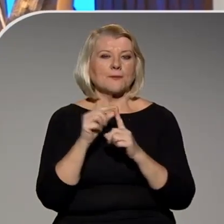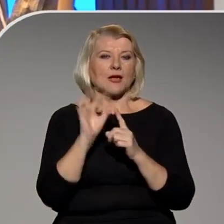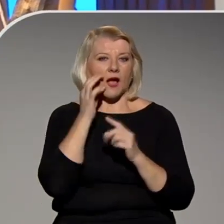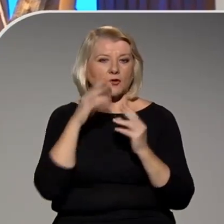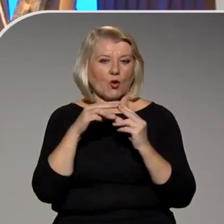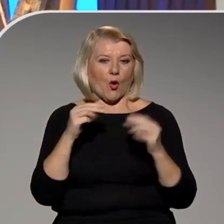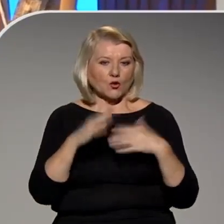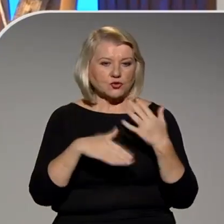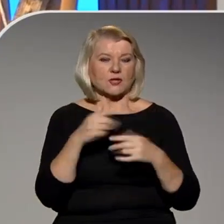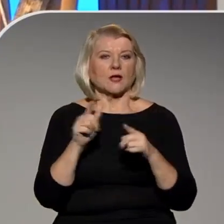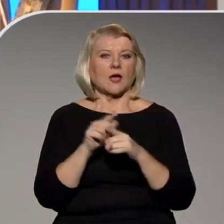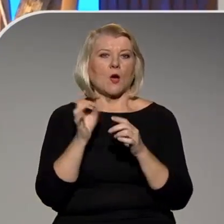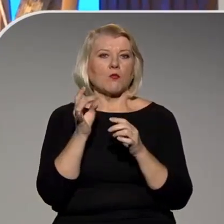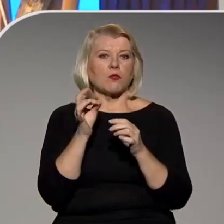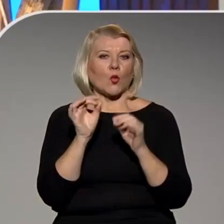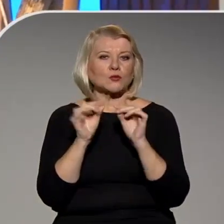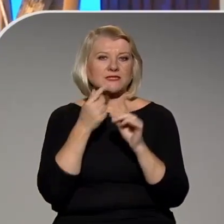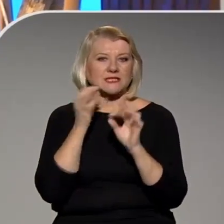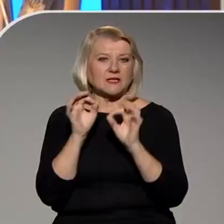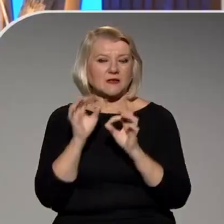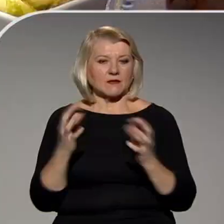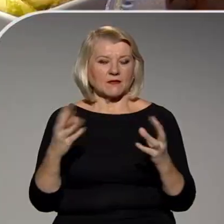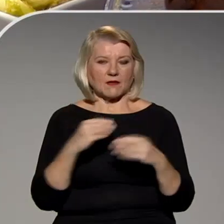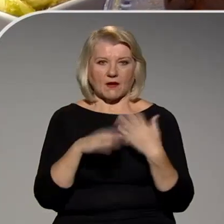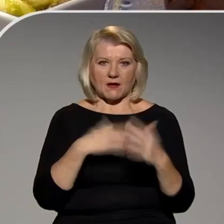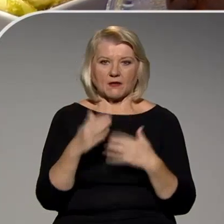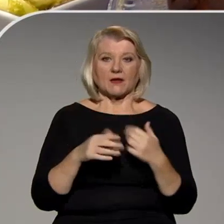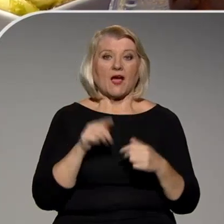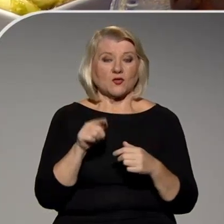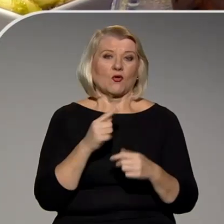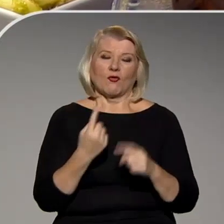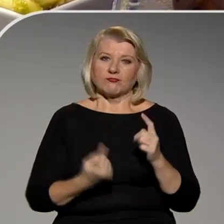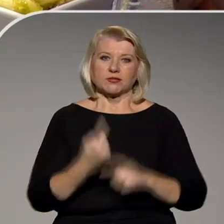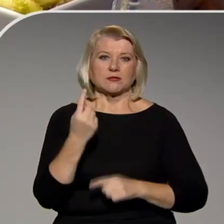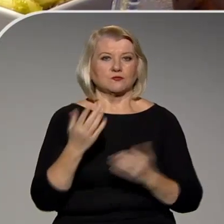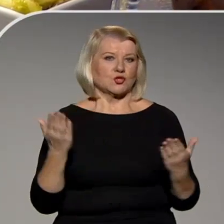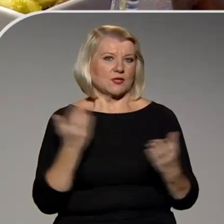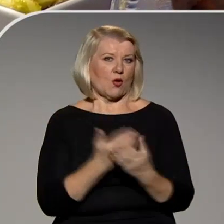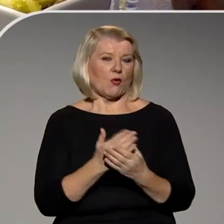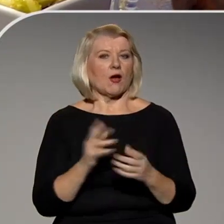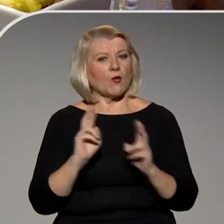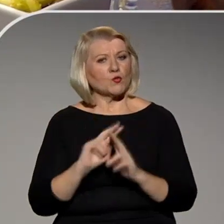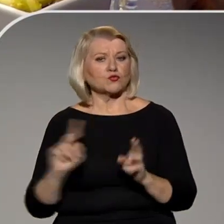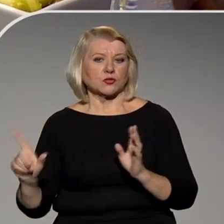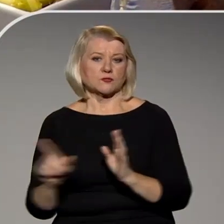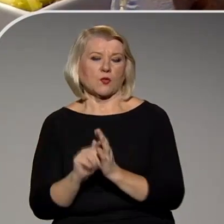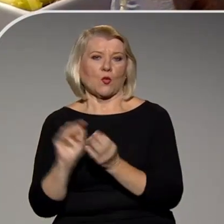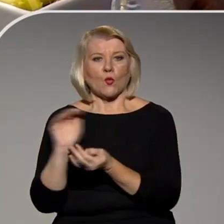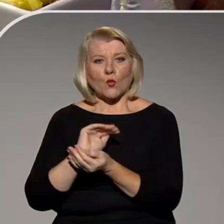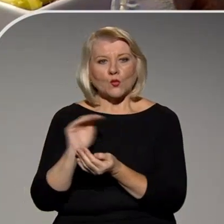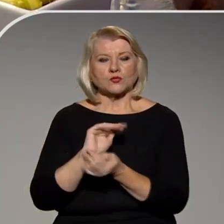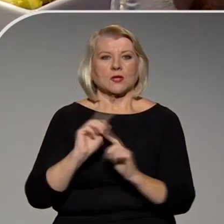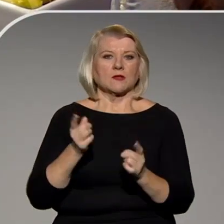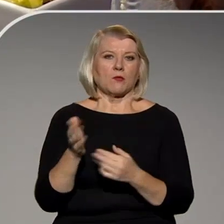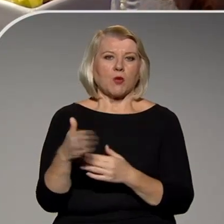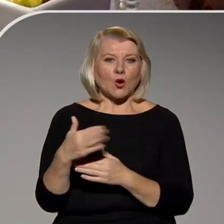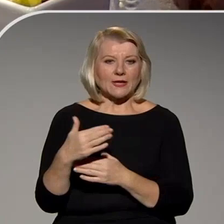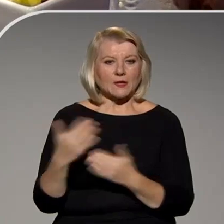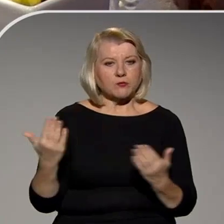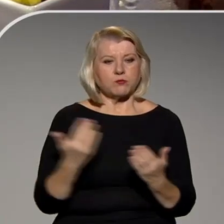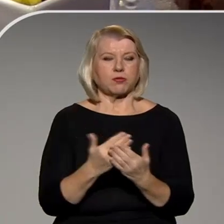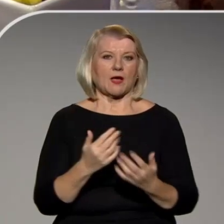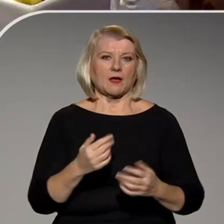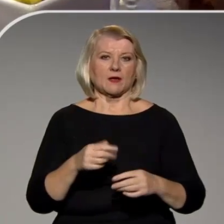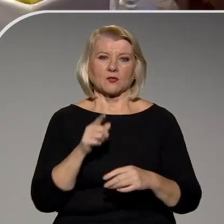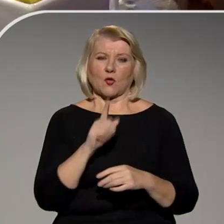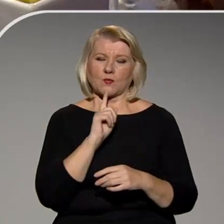a s brusinkami. A to je ta zajímavá netradiční příloha, kterou můžeme použít ke kuřátku nebo k rybě. Myslím si, že to